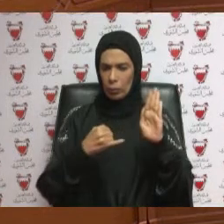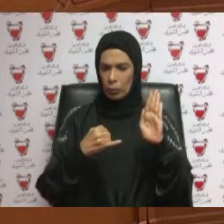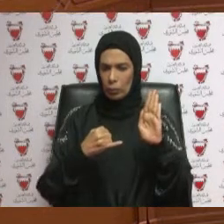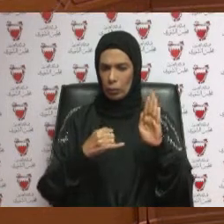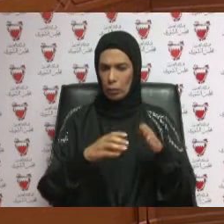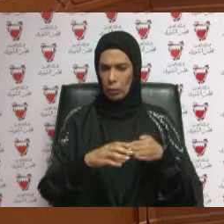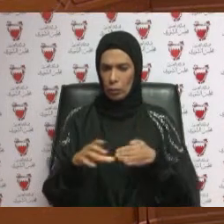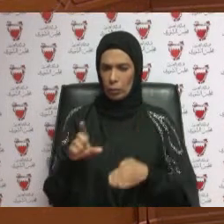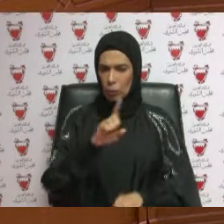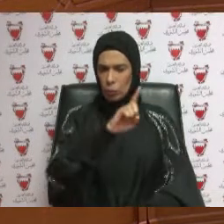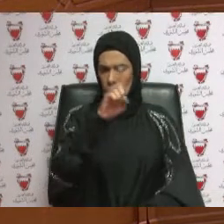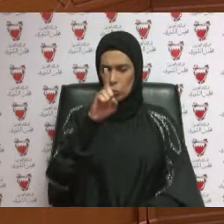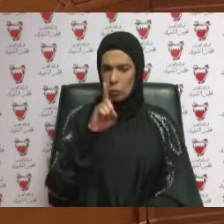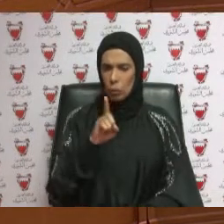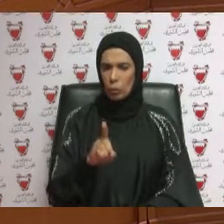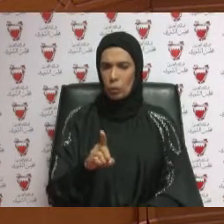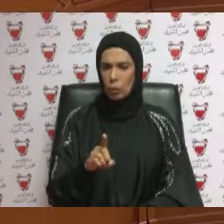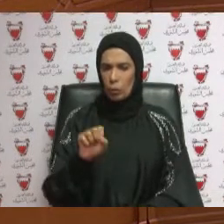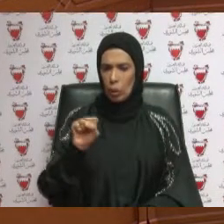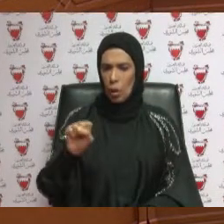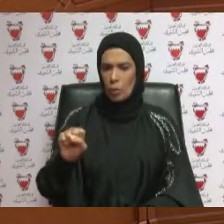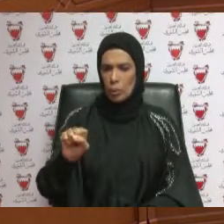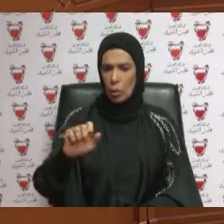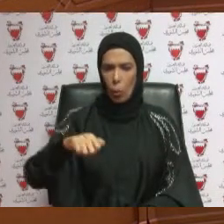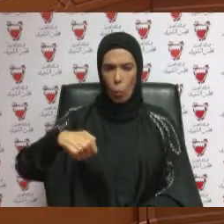توجيه سؤال للمعني في